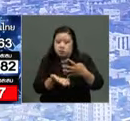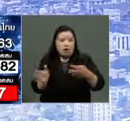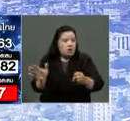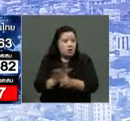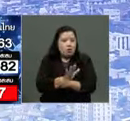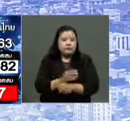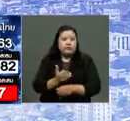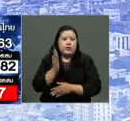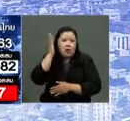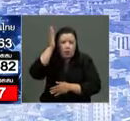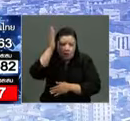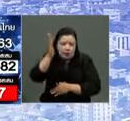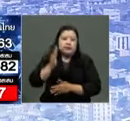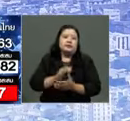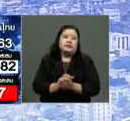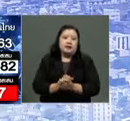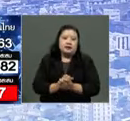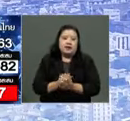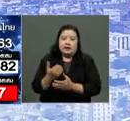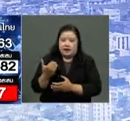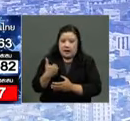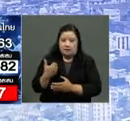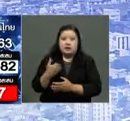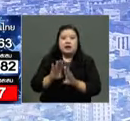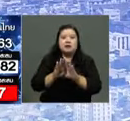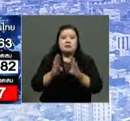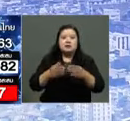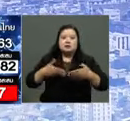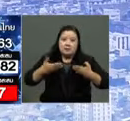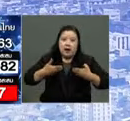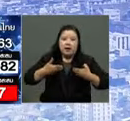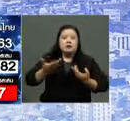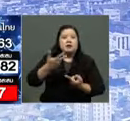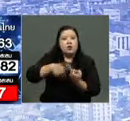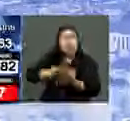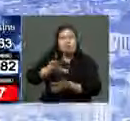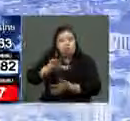ก็ไม่ต้องแล้วครับท่านไปร้านอื่นเลยท่านคนหนึ่งที่ไปเพิ่มความแออัดเราก็ไม่ต้องจะกลับเพราะเราบอกว่าเราต้องเป็นระยะแล้วก็ไปที่อื่นซะนะครับนี่คือสิ่งที่ขอฝากไว้เดือนนี้ทั้งเดือนนะครับเราจะได้ไปเลข3แล้วเราจะได้เป็นเลข 4ต่อแล้วเราก็จะได้มีวิถีชีวิตทุกอย่างเป็นปกตินะครับโรคก็ไม่อยู่เตรียมประเทศไทยเราชื่อเสียงของประเทศไทยเราก็จะไปกันไกลมากๆเหมือนอย่างที่ญี่ปุ่นก็อนุญาตให้เราเดินเข้าไปในประเทศเขาได้อย่างเต็มใจนะครับนี่คือประเทศไทยซึ่งเราทำได้กลับขอบพระคุณพี่น้องประชาชนทุกท่านครับ